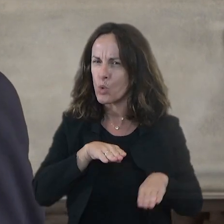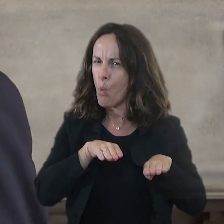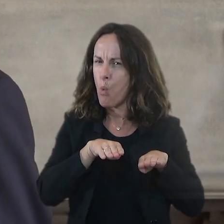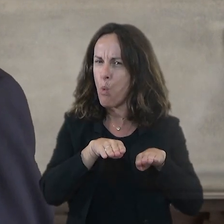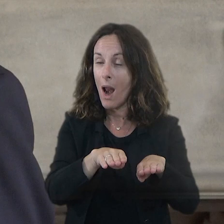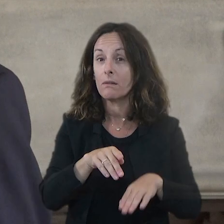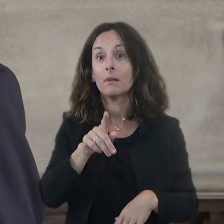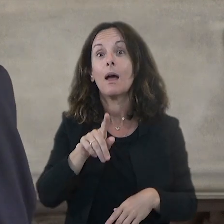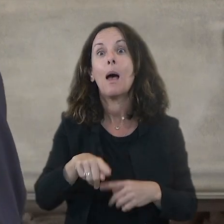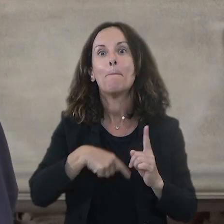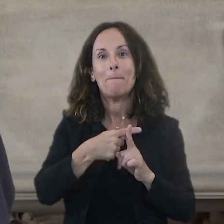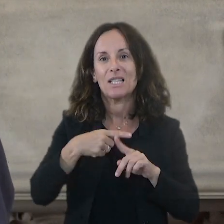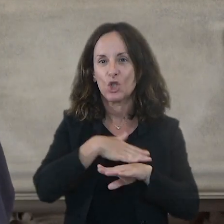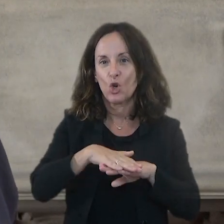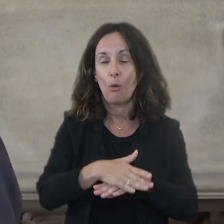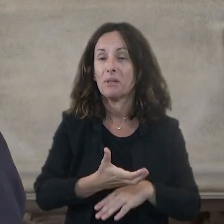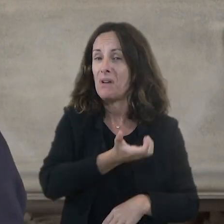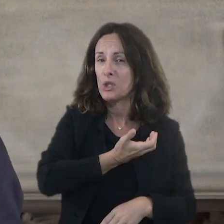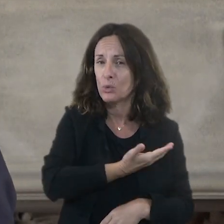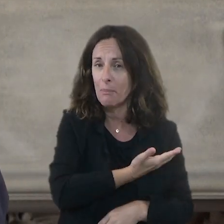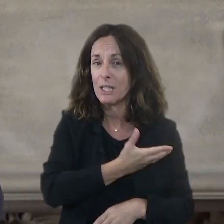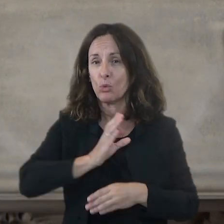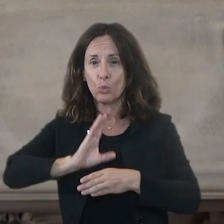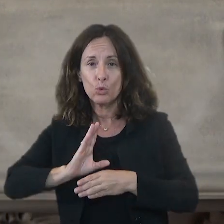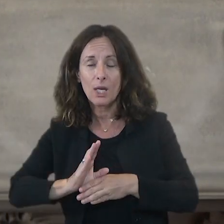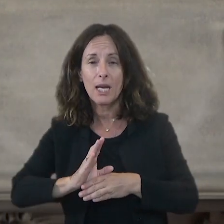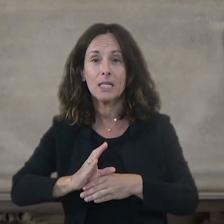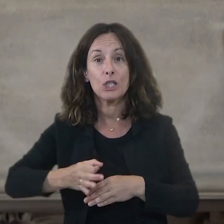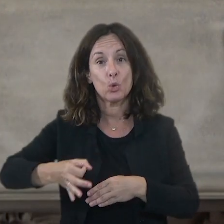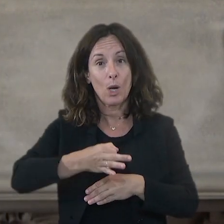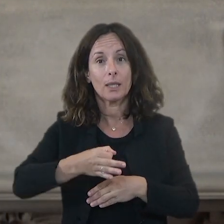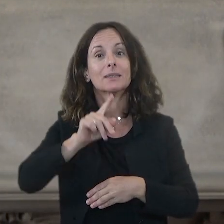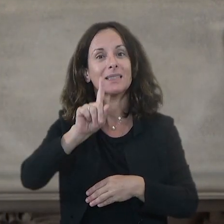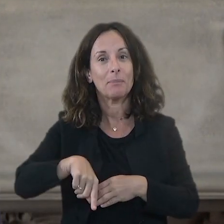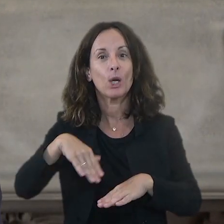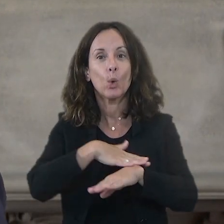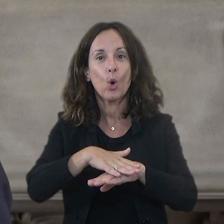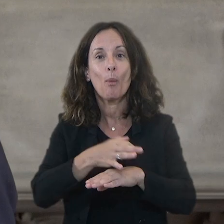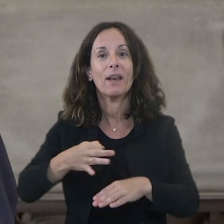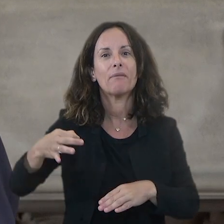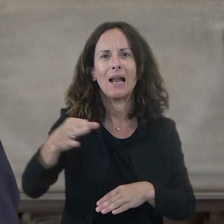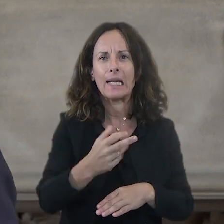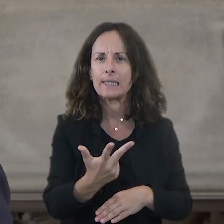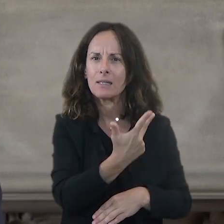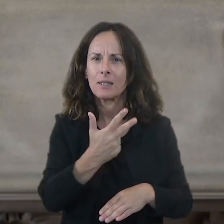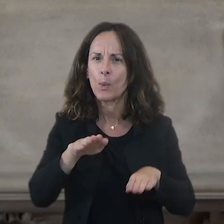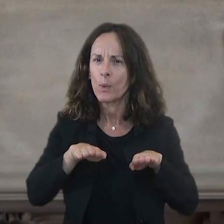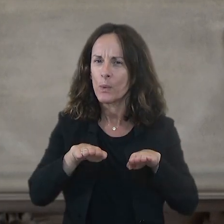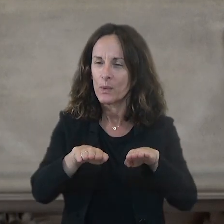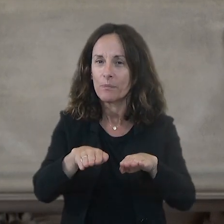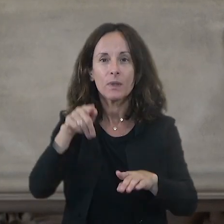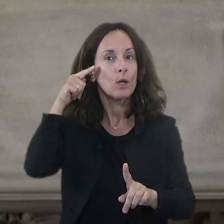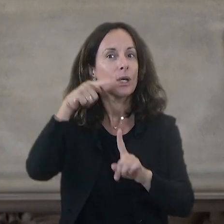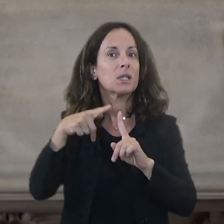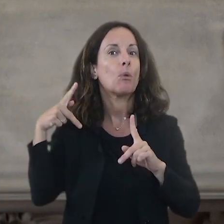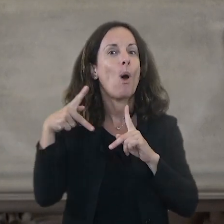bona coordinació entre les tres administracions, ja sigui l'Ajuntament, el Consell Insular i també el Govern de les